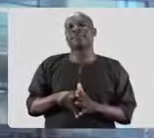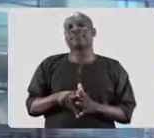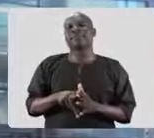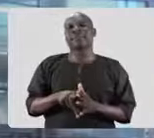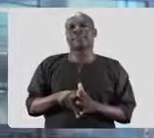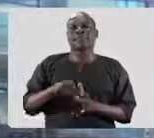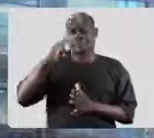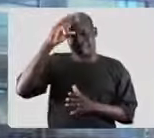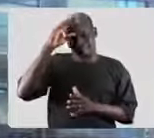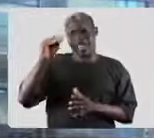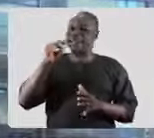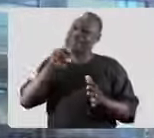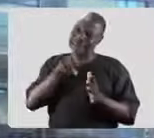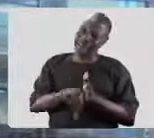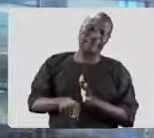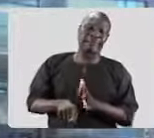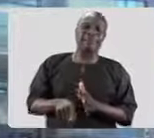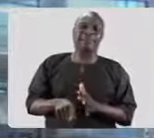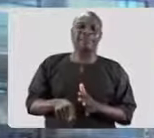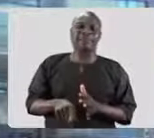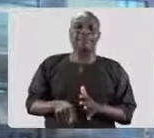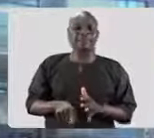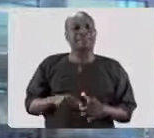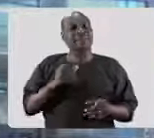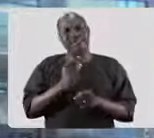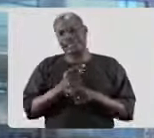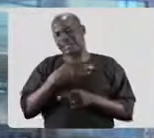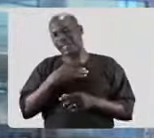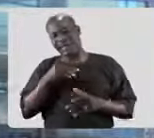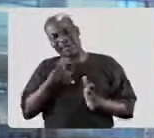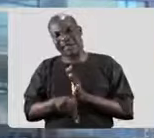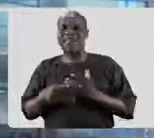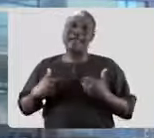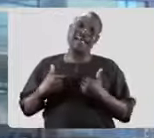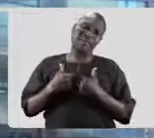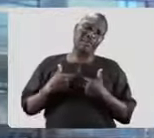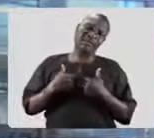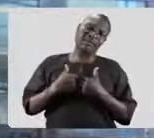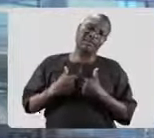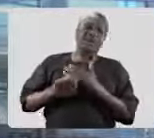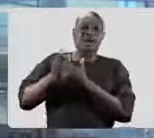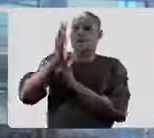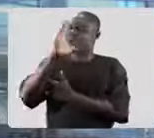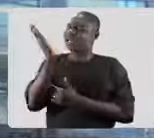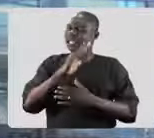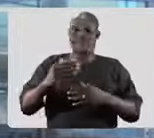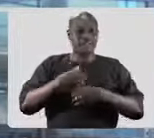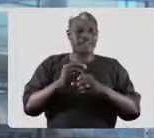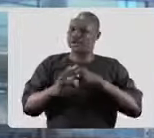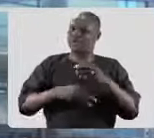sa ubekum onipa te sa de sabe ye kum aboa onyame amọ ewi